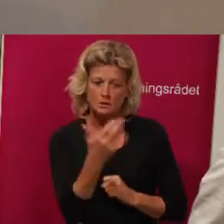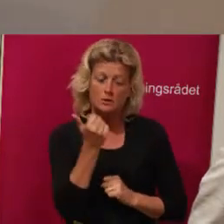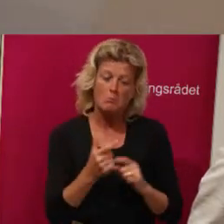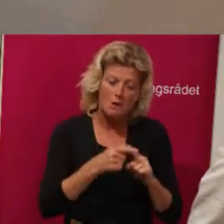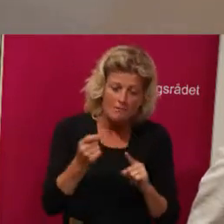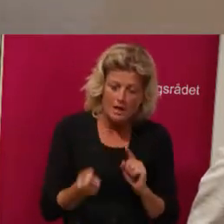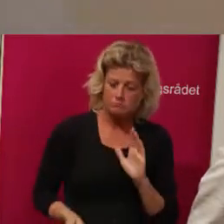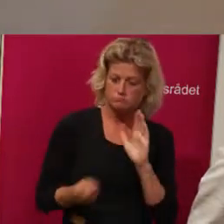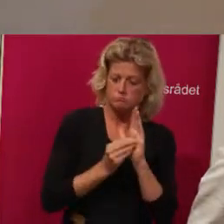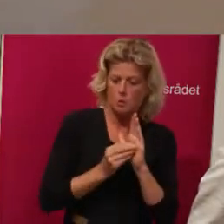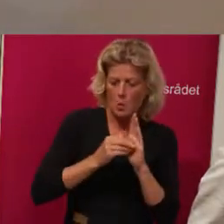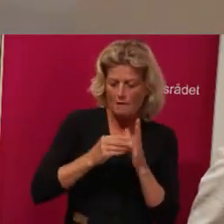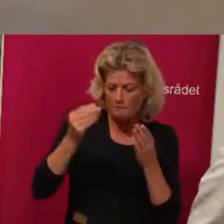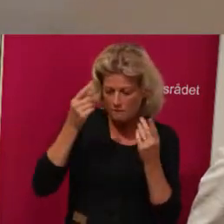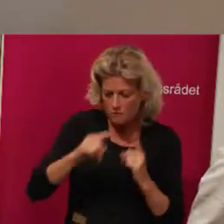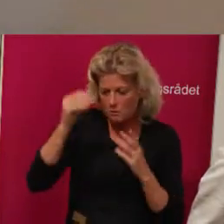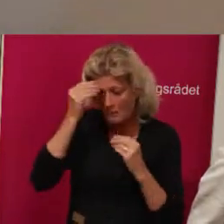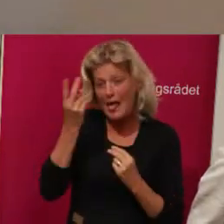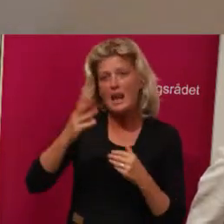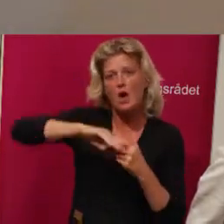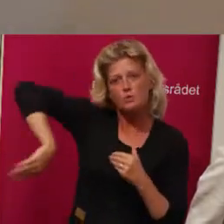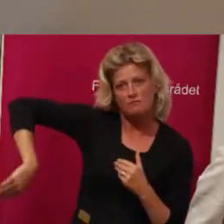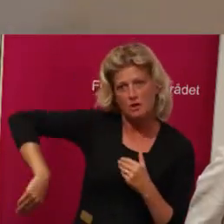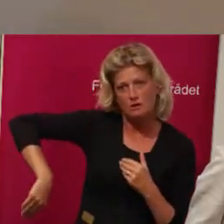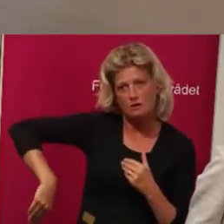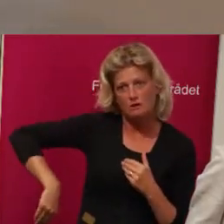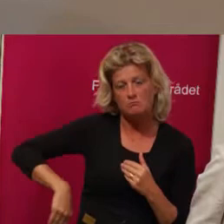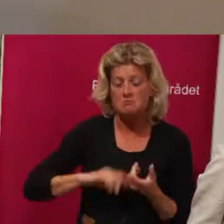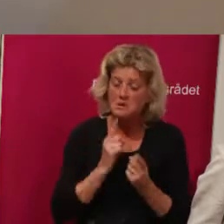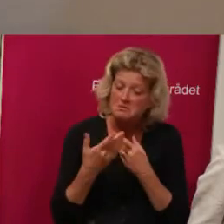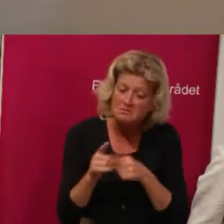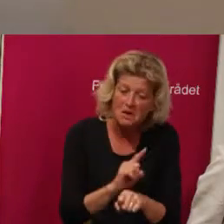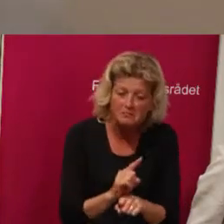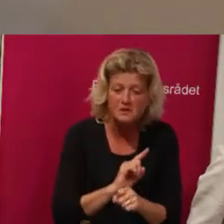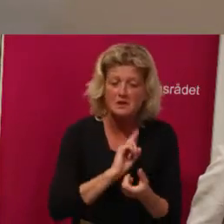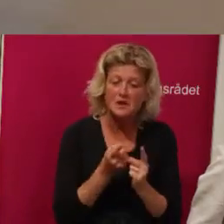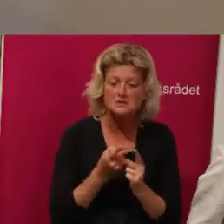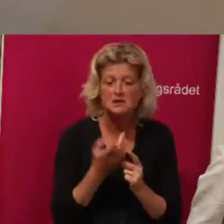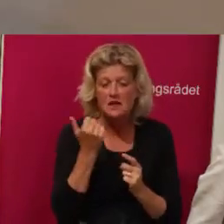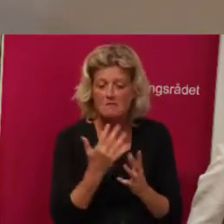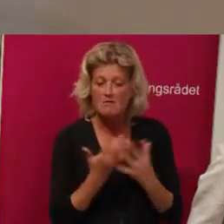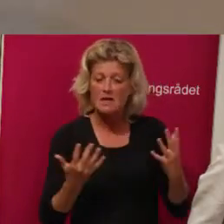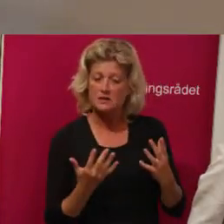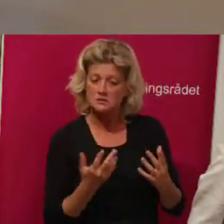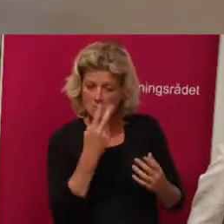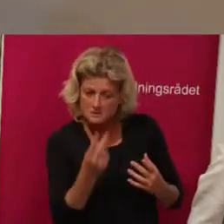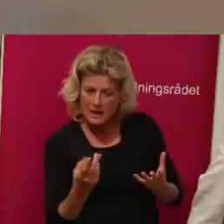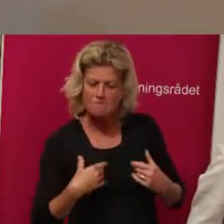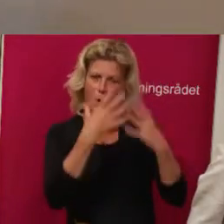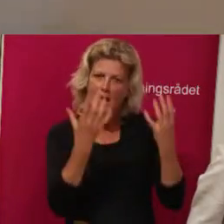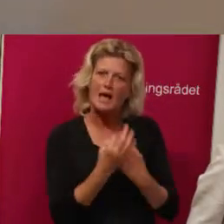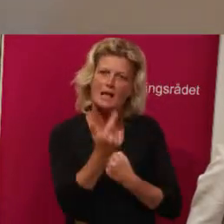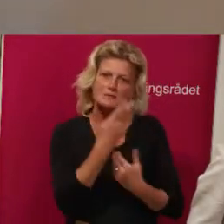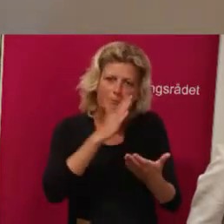in folkbildningen eller att inte göra det. En trend kan möjligen vara att det är fler och fler som ser det, tar det här helhetsgreppet